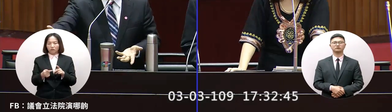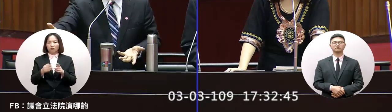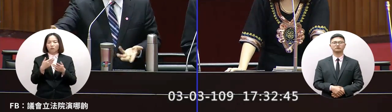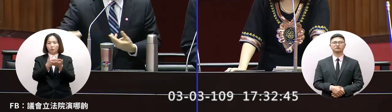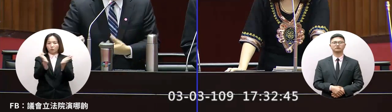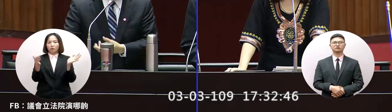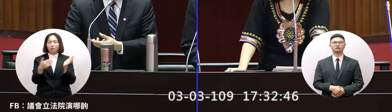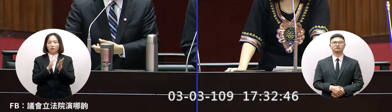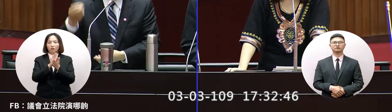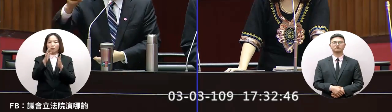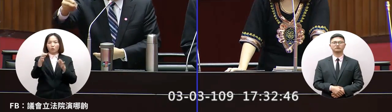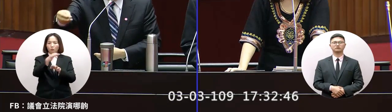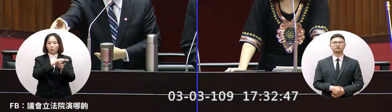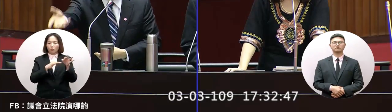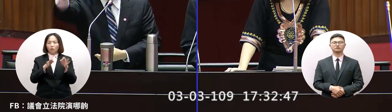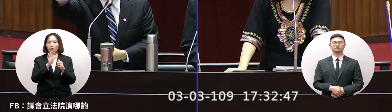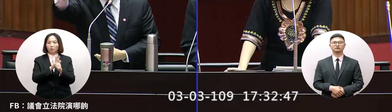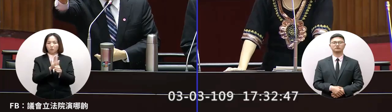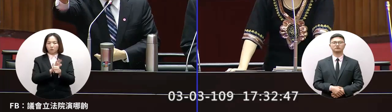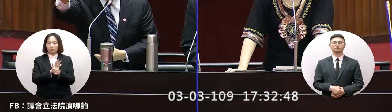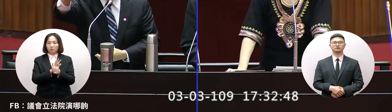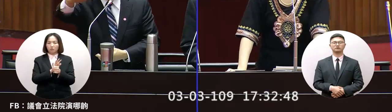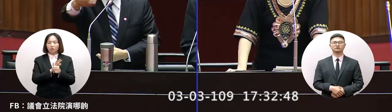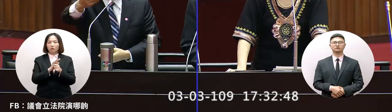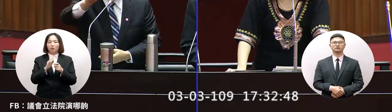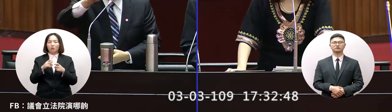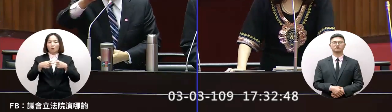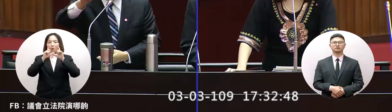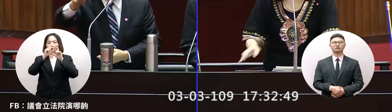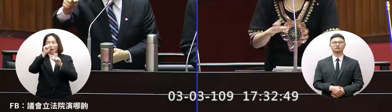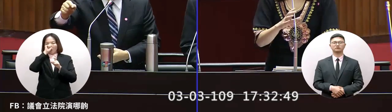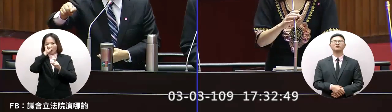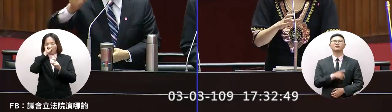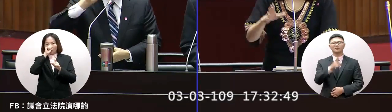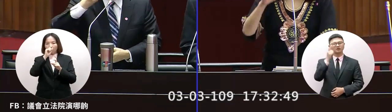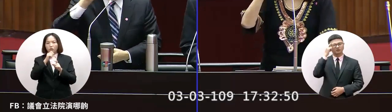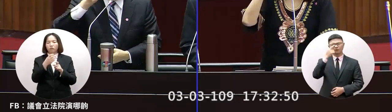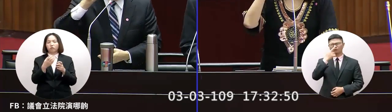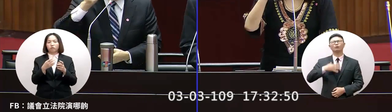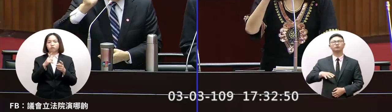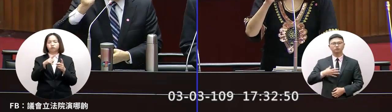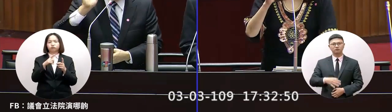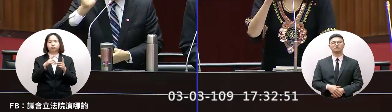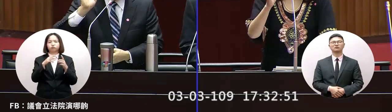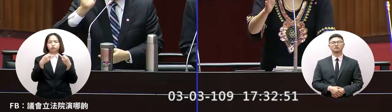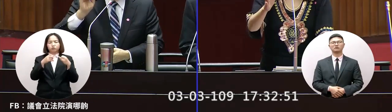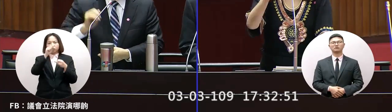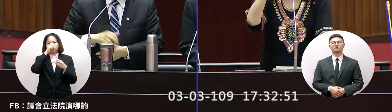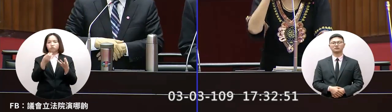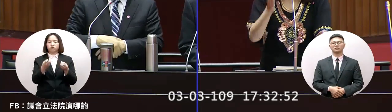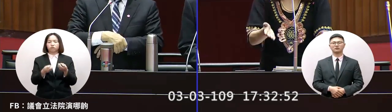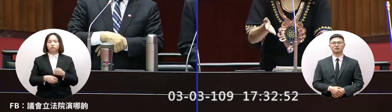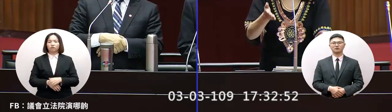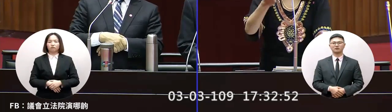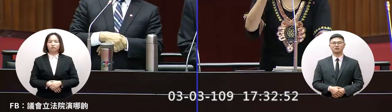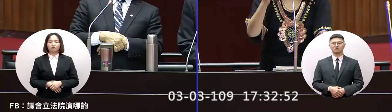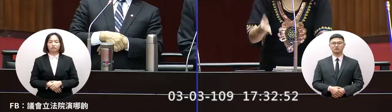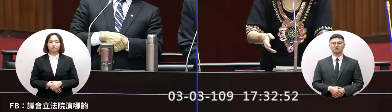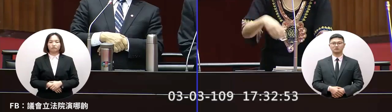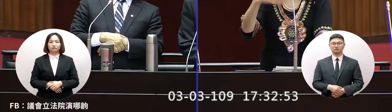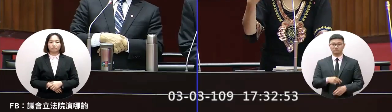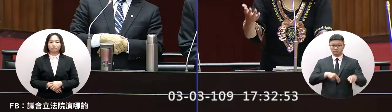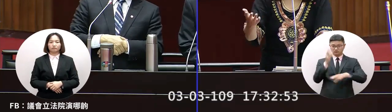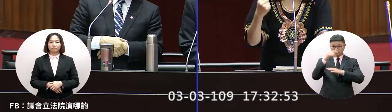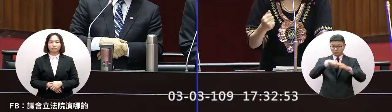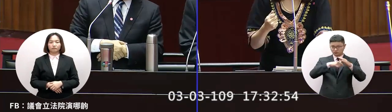呢，对经济振兴， 我知道你的意思啦，就是说 效果不大。 我怎样？我有看到行